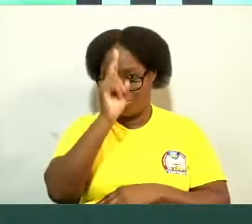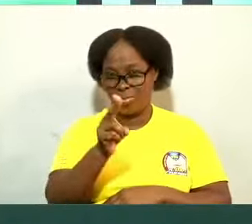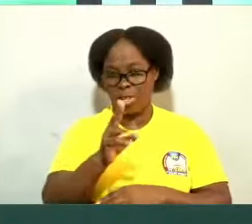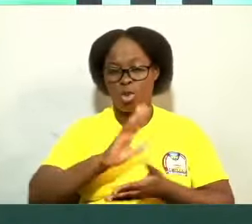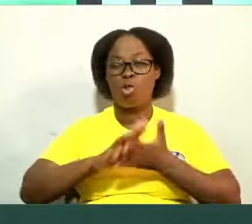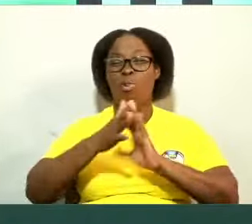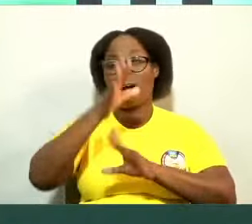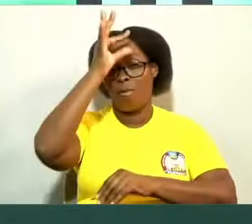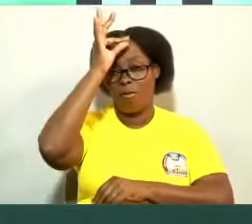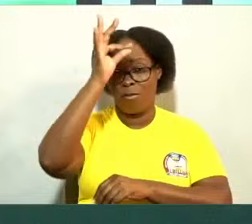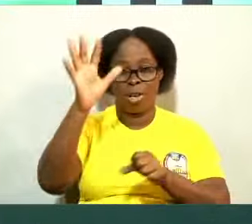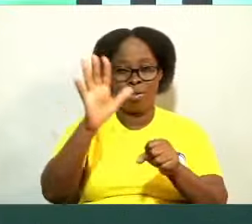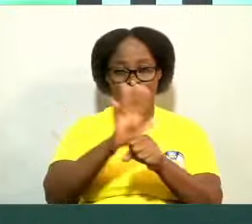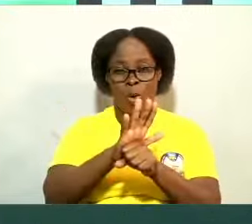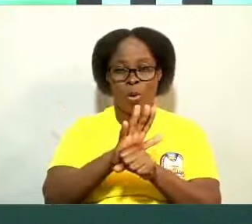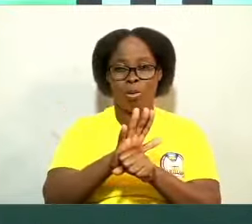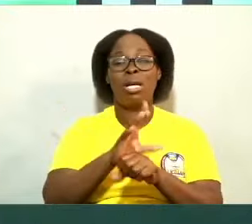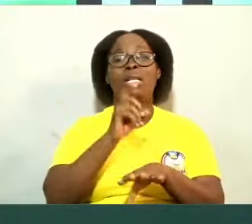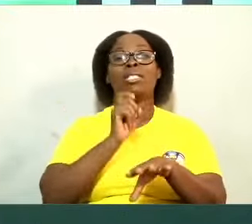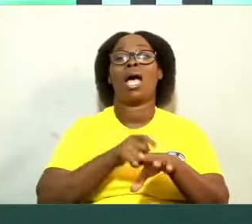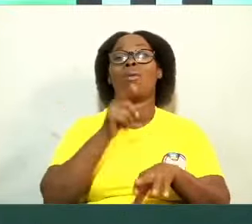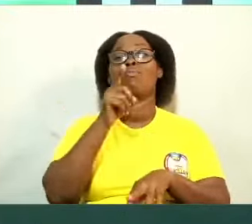mwaminifu unapotekeleza